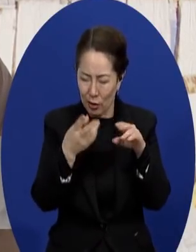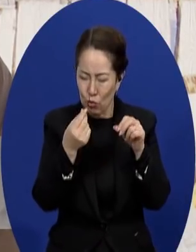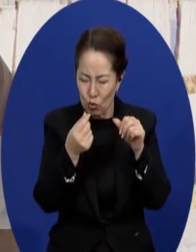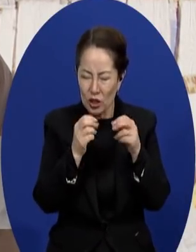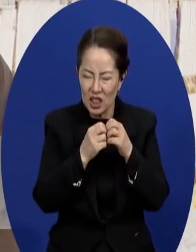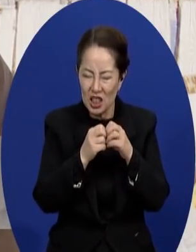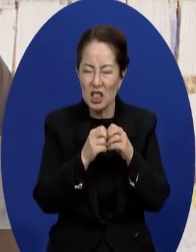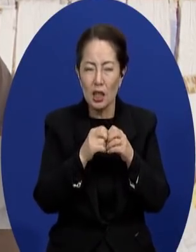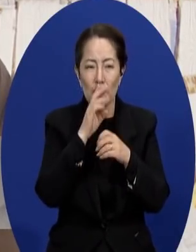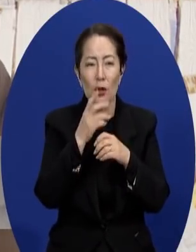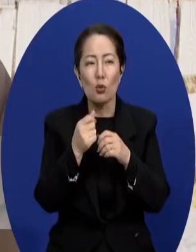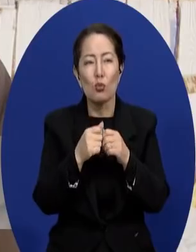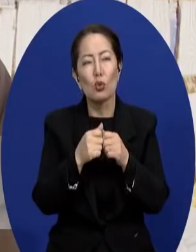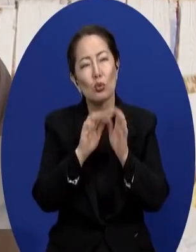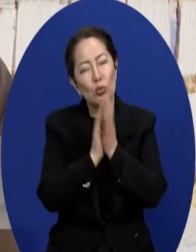гэсэн нэг